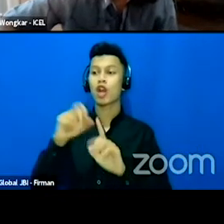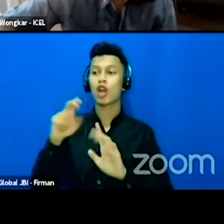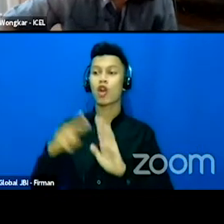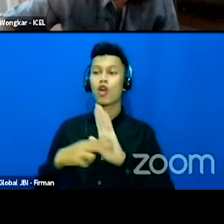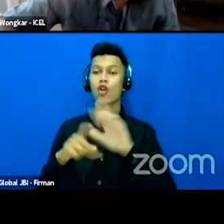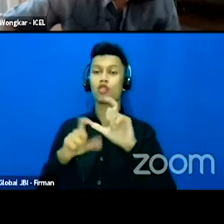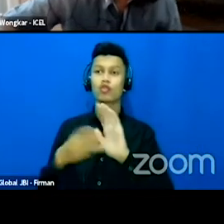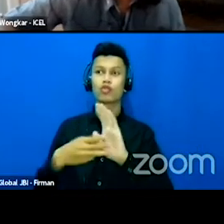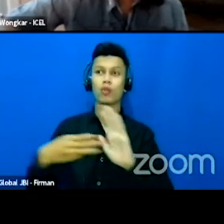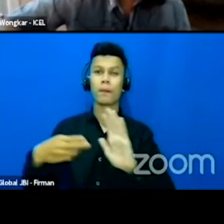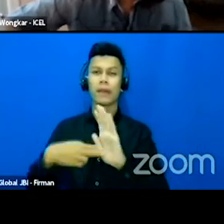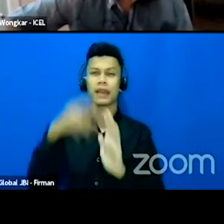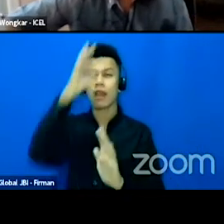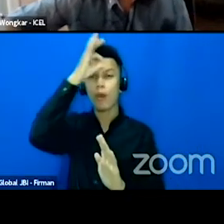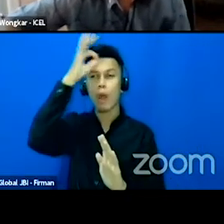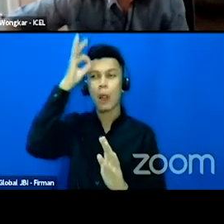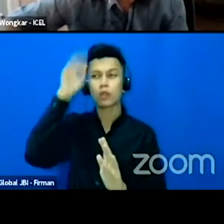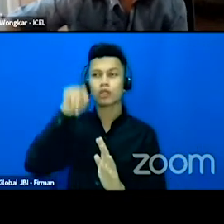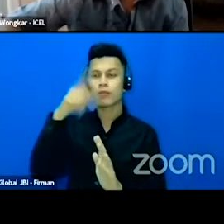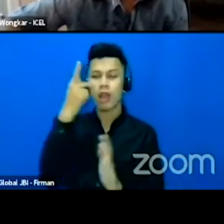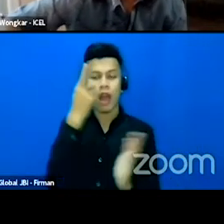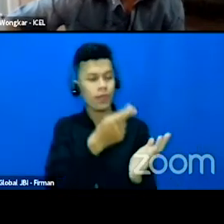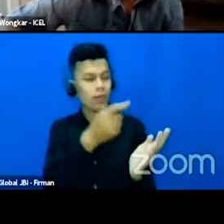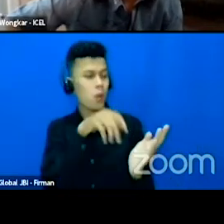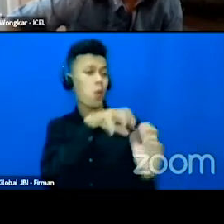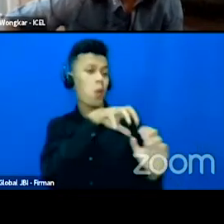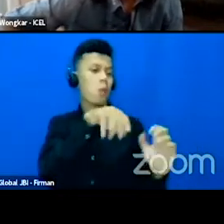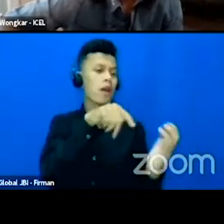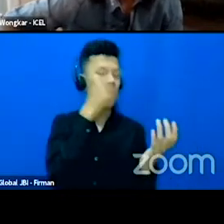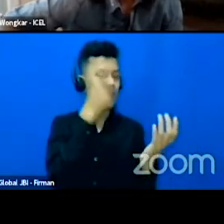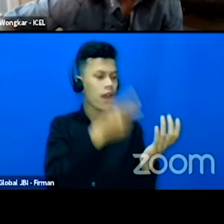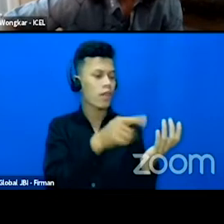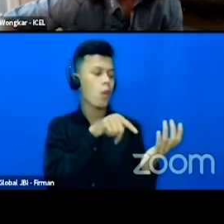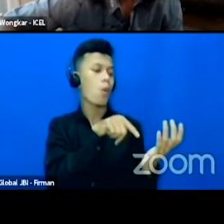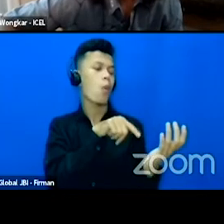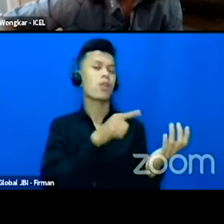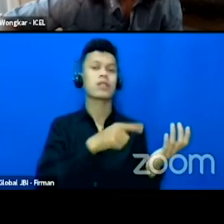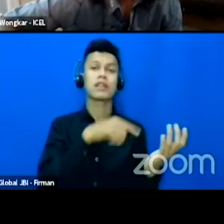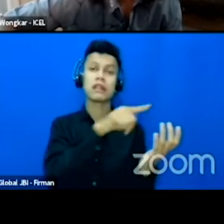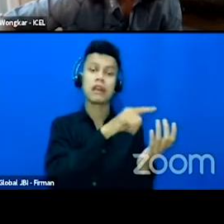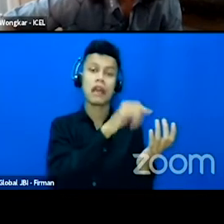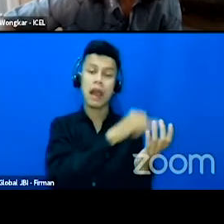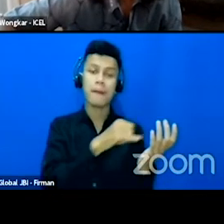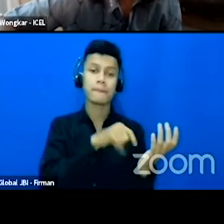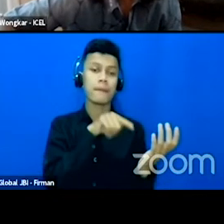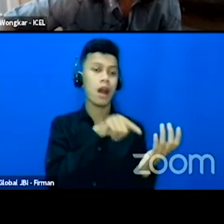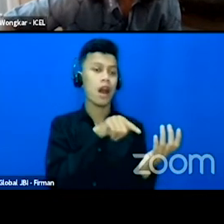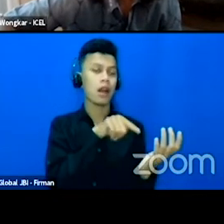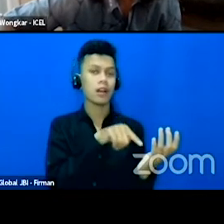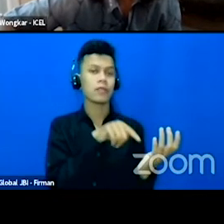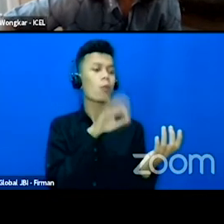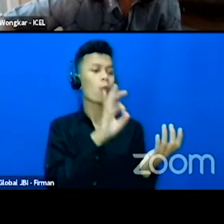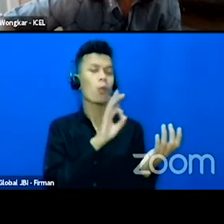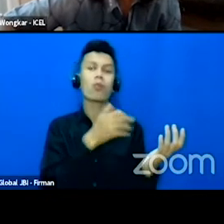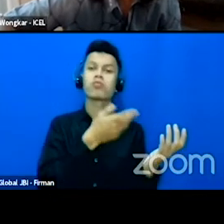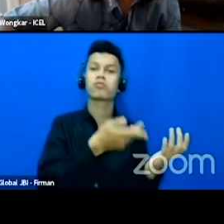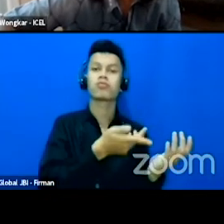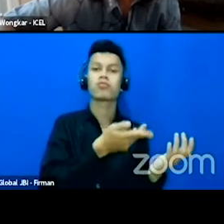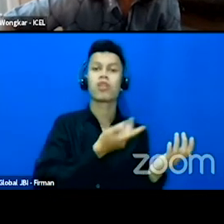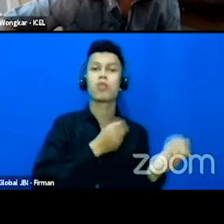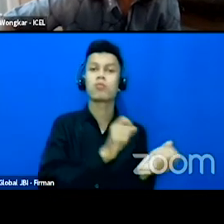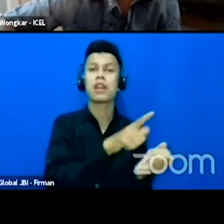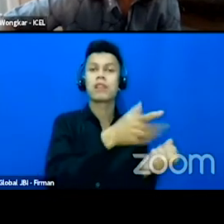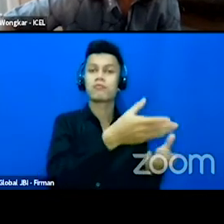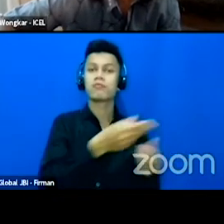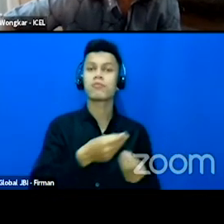yang lugu biasanya akan menganggap bahwa Oke barangnya itu gambarnya itu ya itu yang akan diperoleh nantinya kalau dia beli